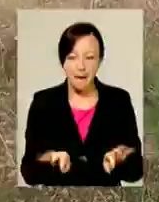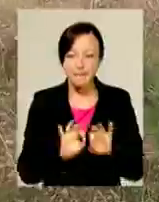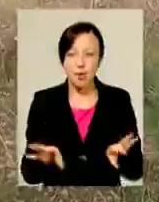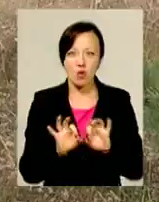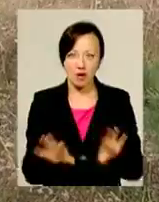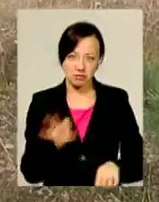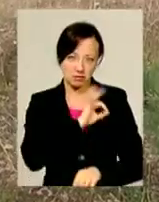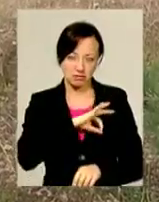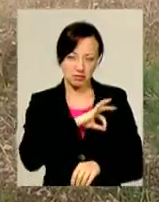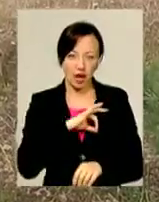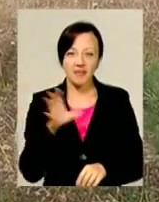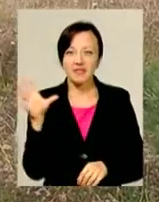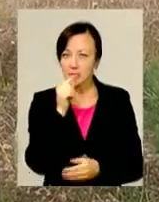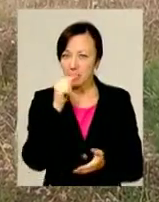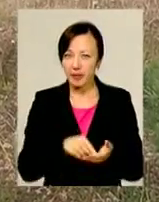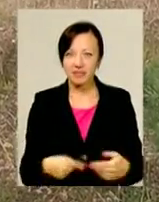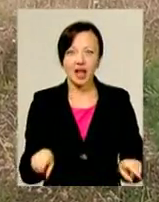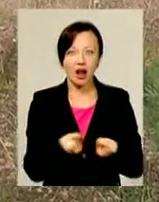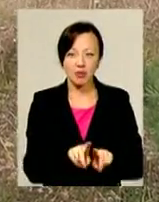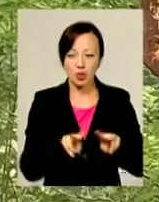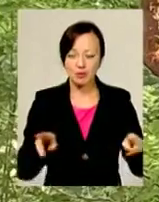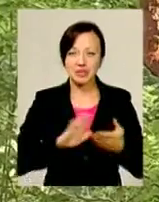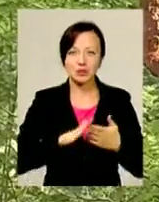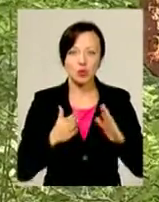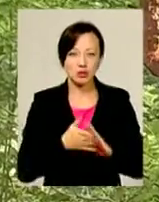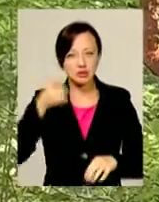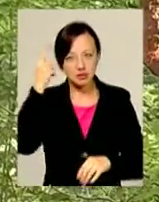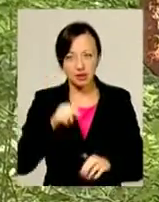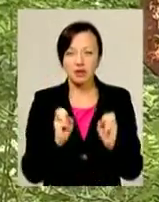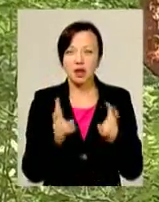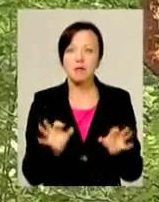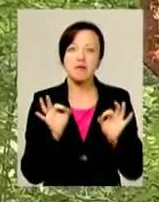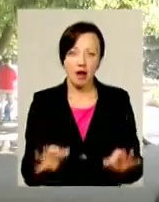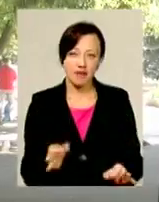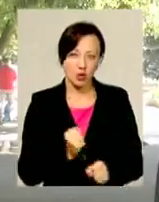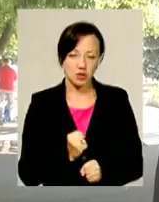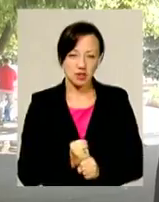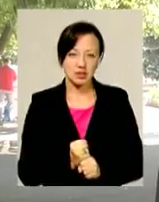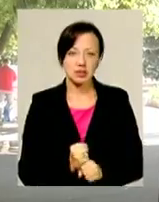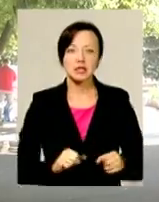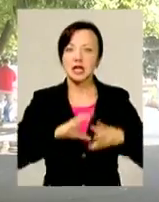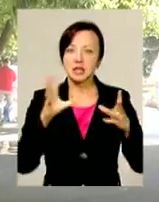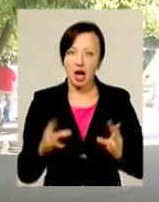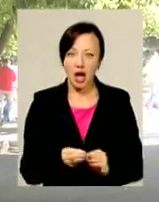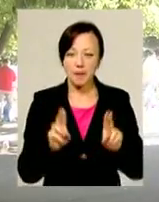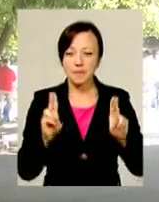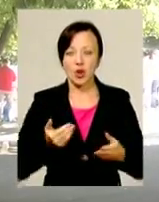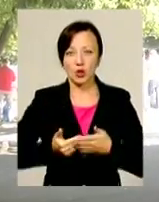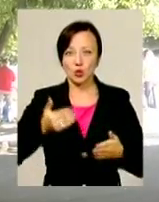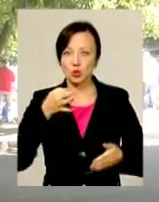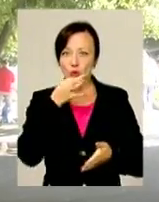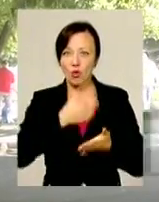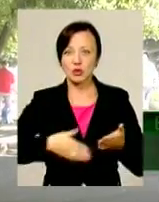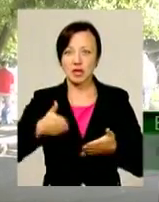дає юрист, аби всі, хто опинився в такій чи подібній ситуації, знав, як правильно діяти. За загальним правилом дострокове розірвання